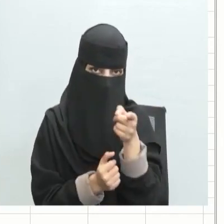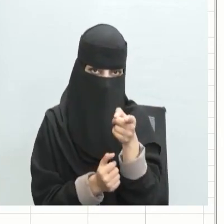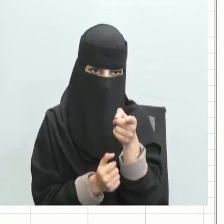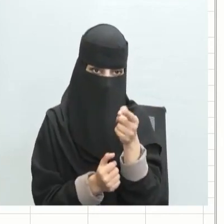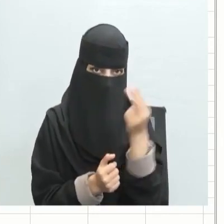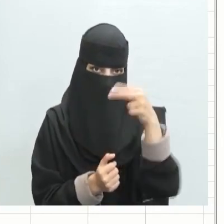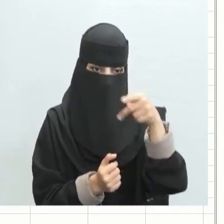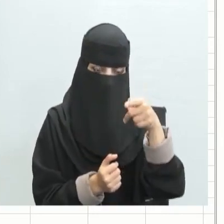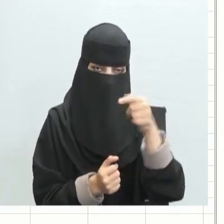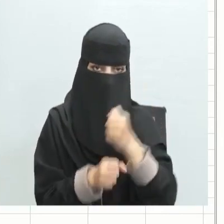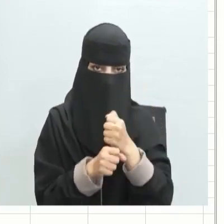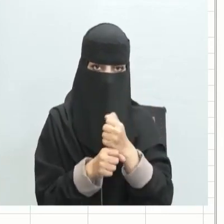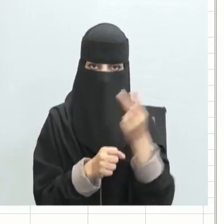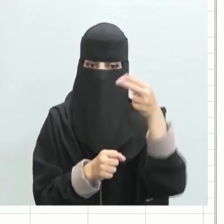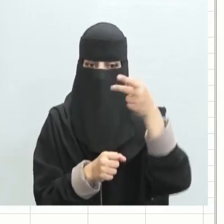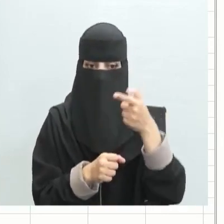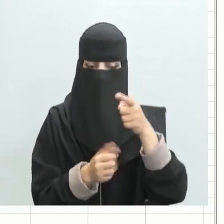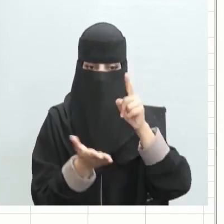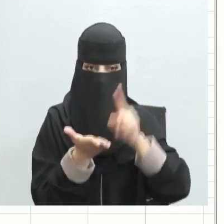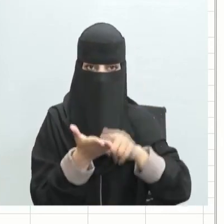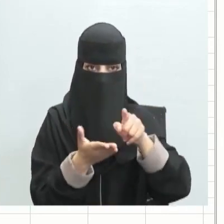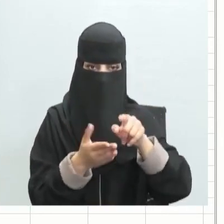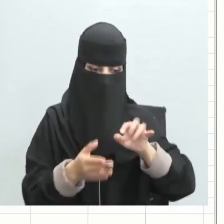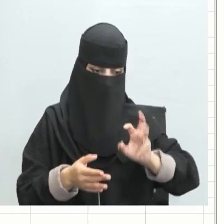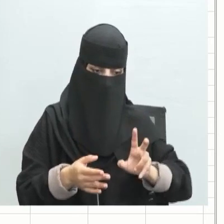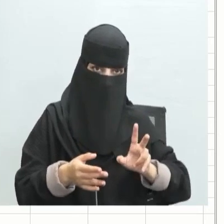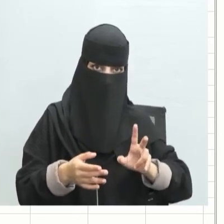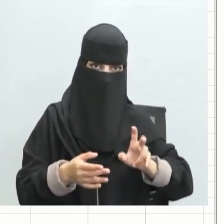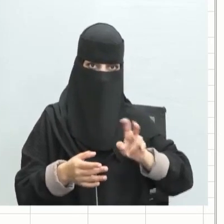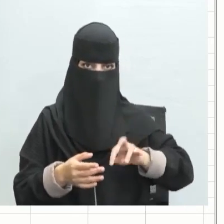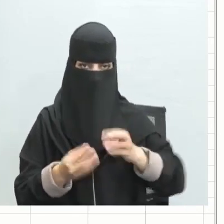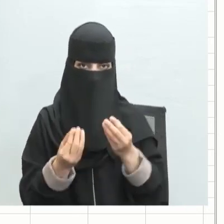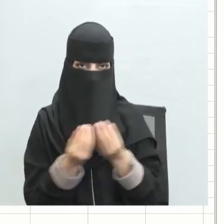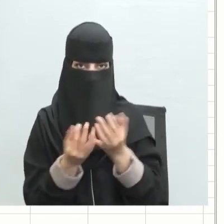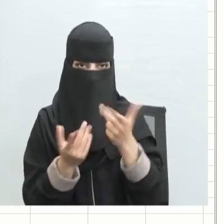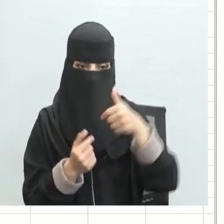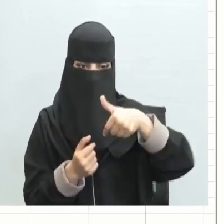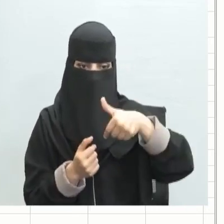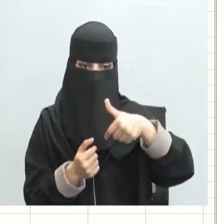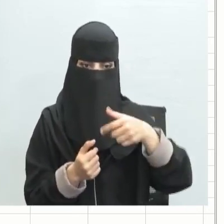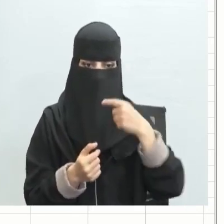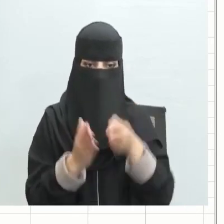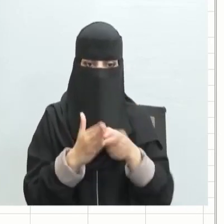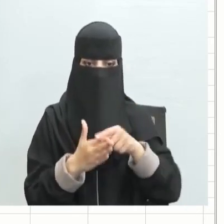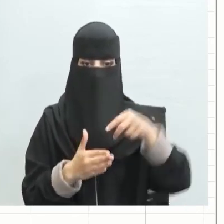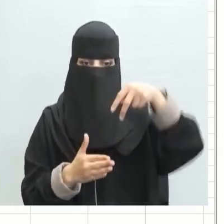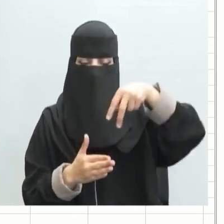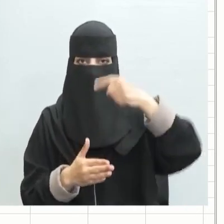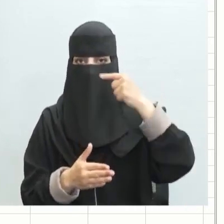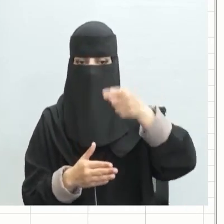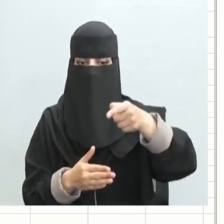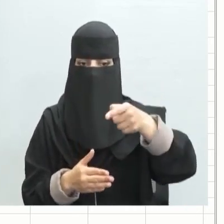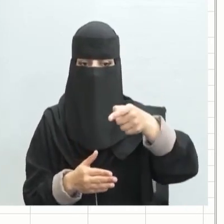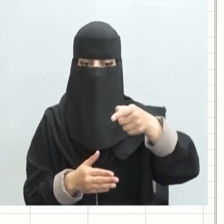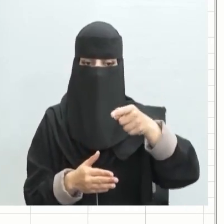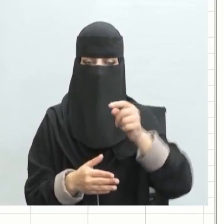تربيع كيف نكتب التربيع نضغط شفت مع العدد 6 يكتب لي اللي هو زي الرقم ثمانيه هذا الصغير وبعدين